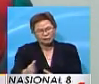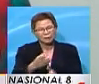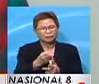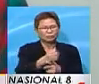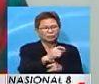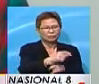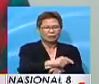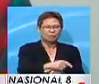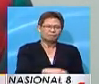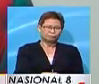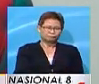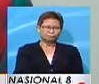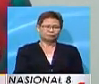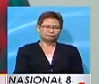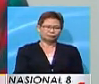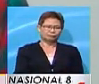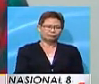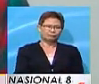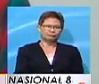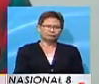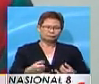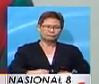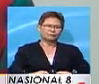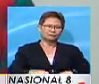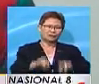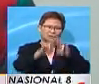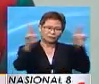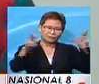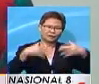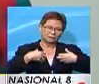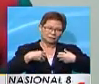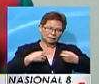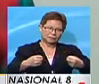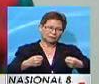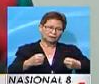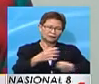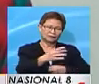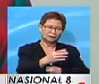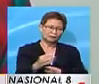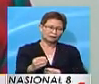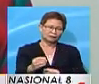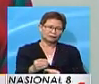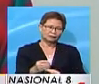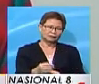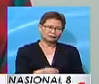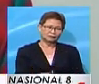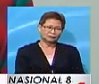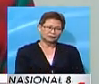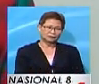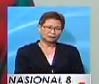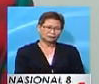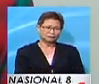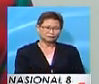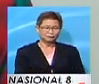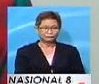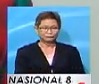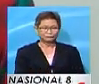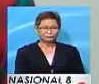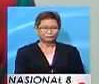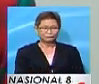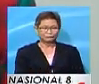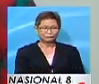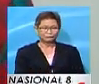ada jalan raya kesihatan dan juga orang yang